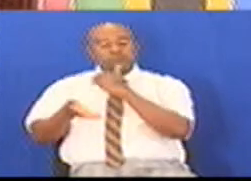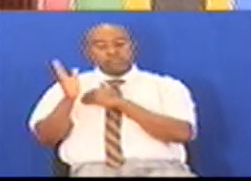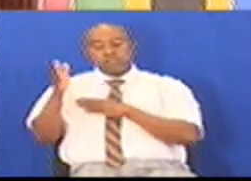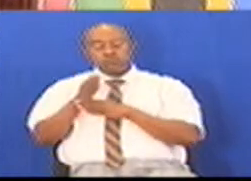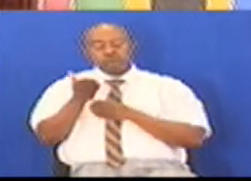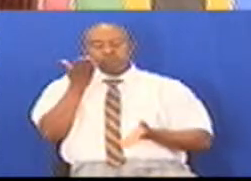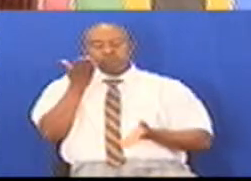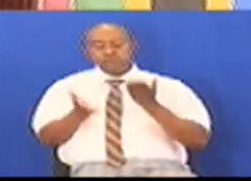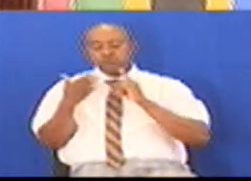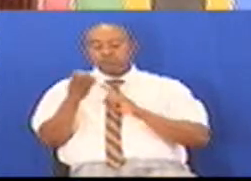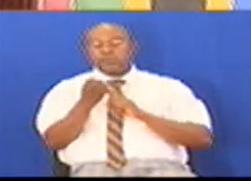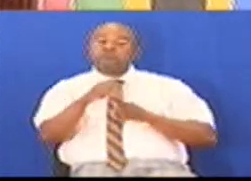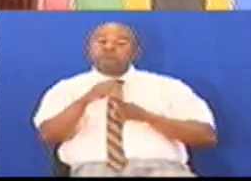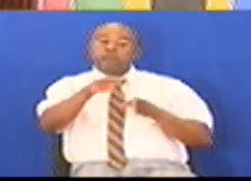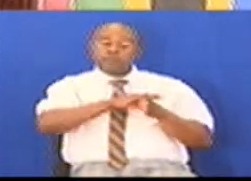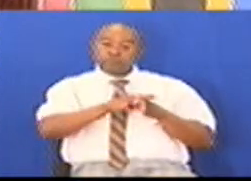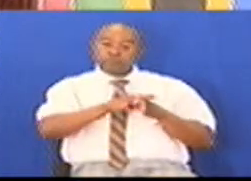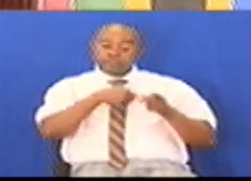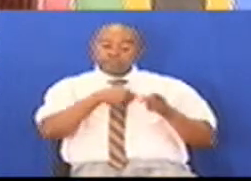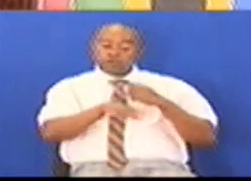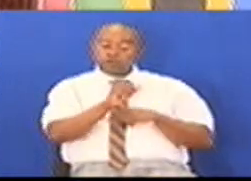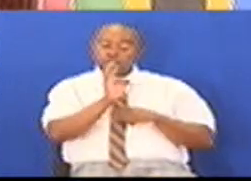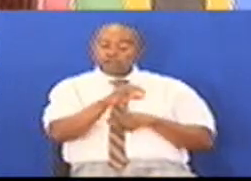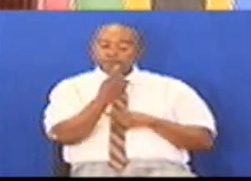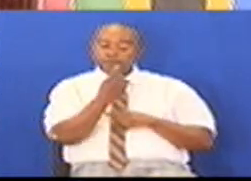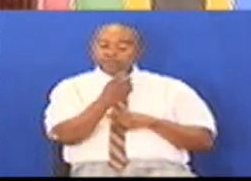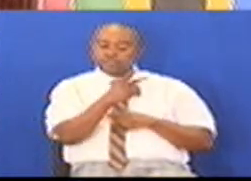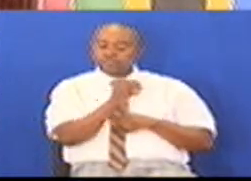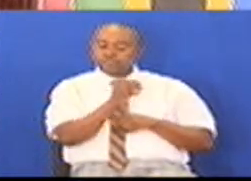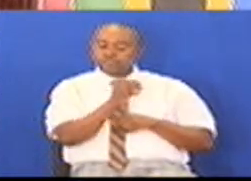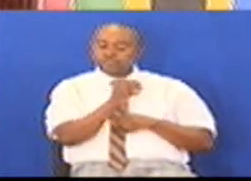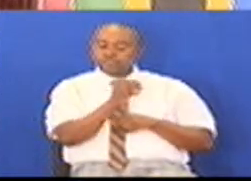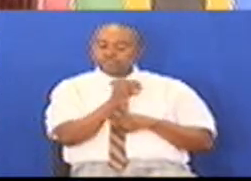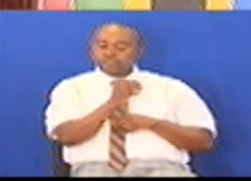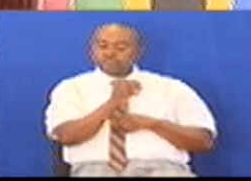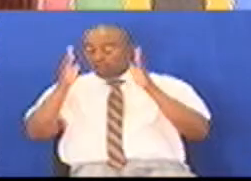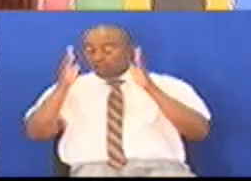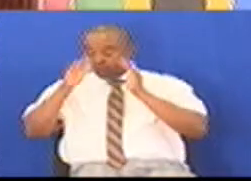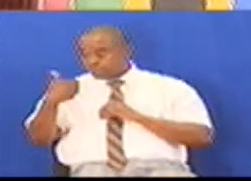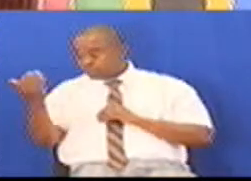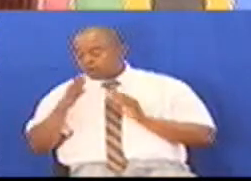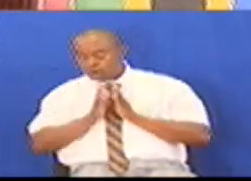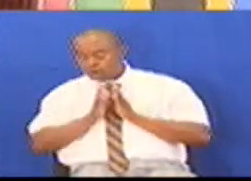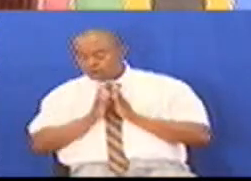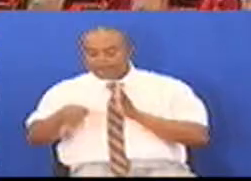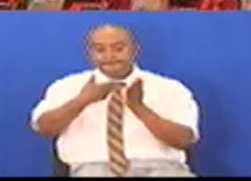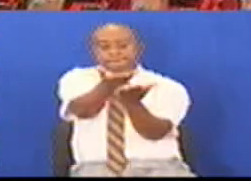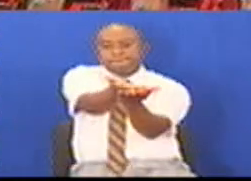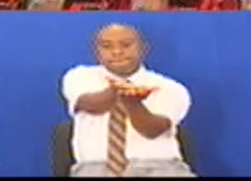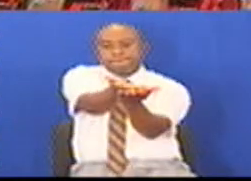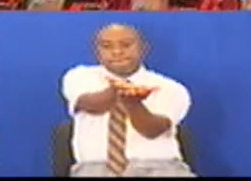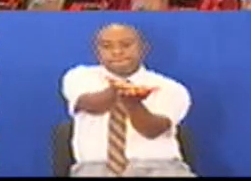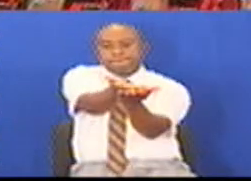makadirio ya mapato na matumizi kwa mwaka wa fedha 2020-2021. Mheshimiwa Spika, naomba kuwasilisha.